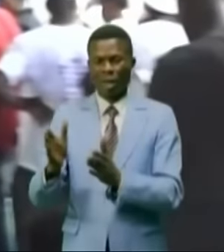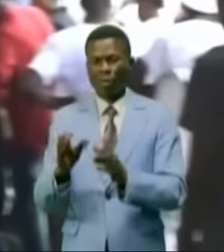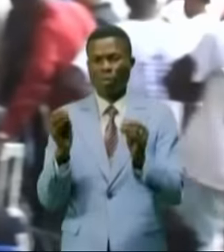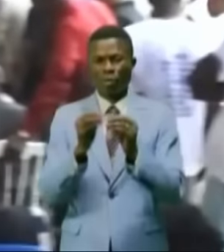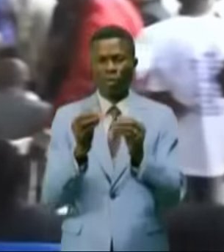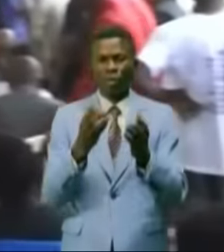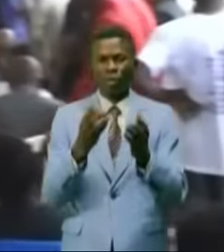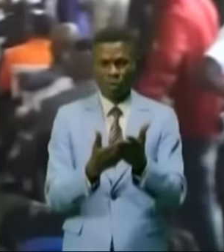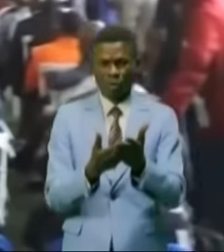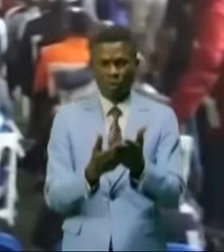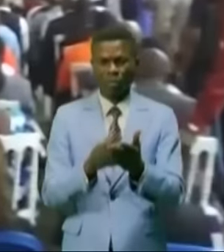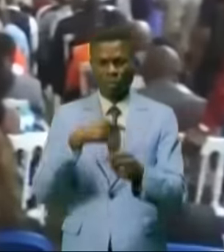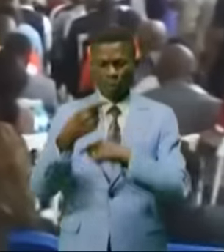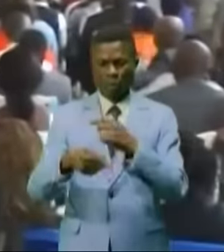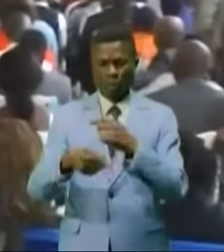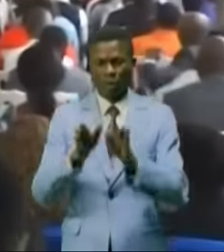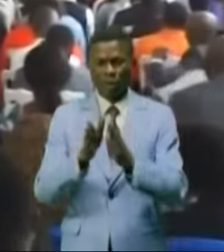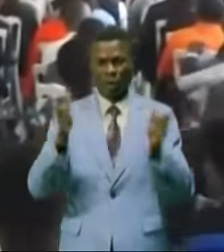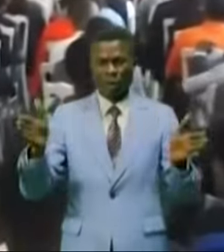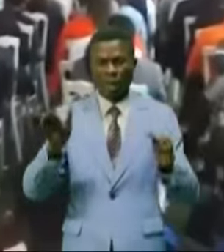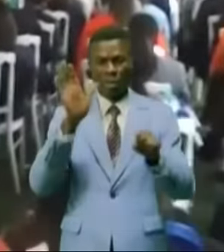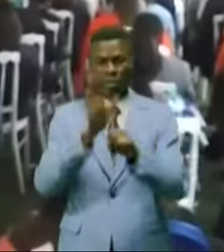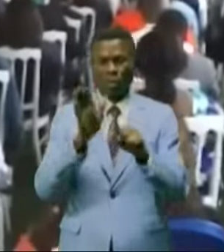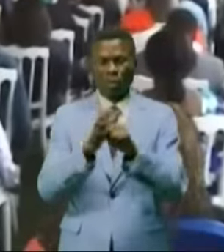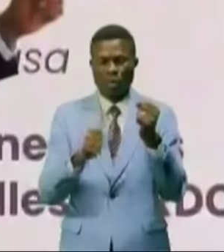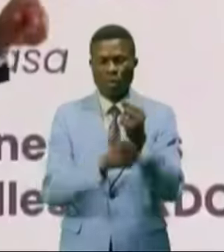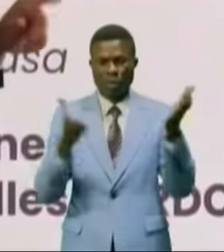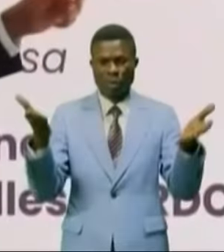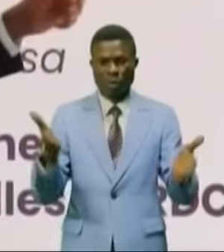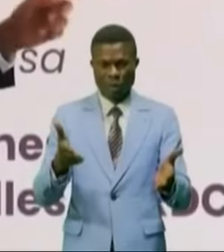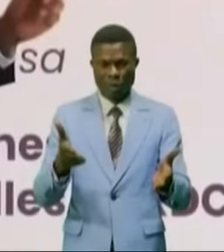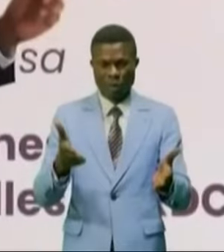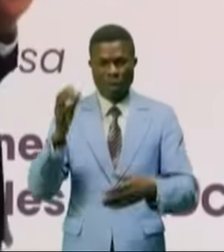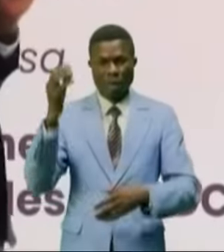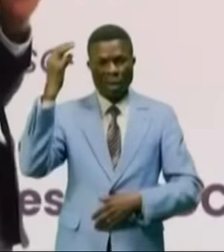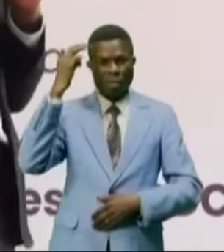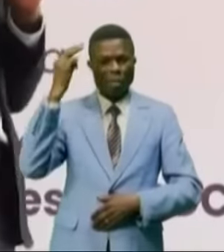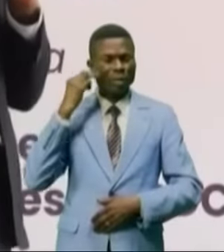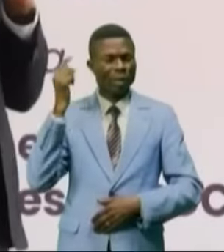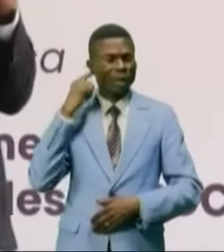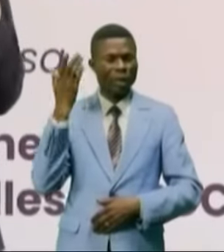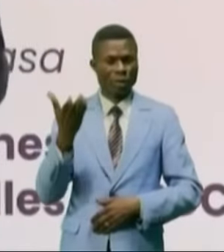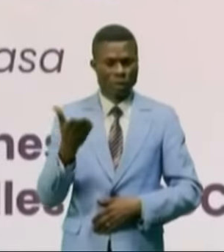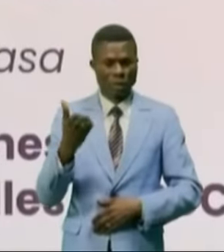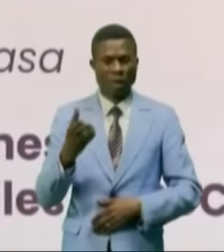de ces lancements, devant l'assistance, ministre de l'écoute et de la parole,